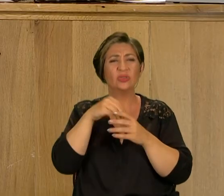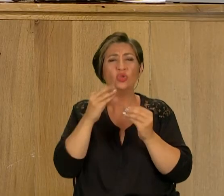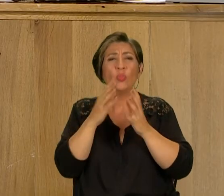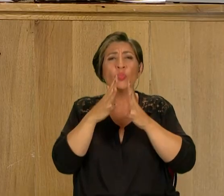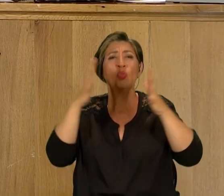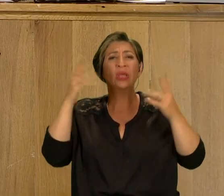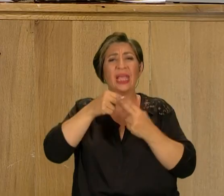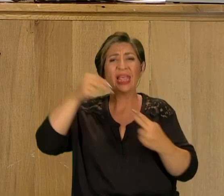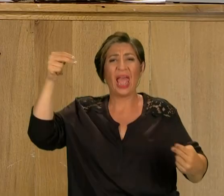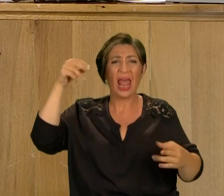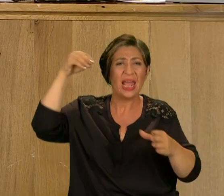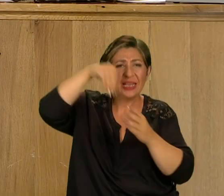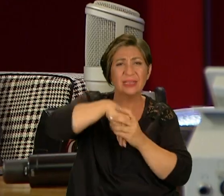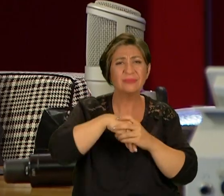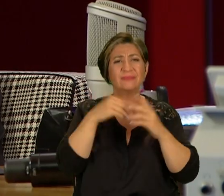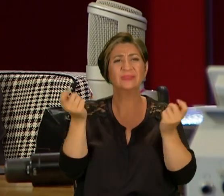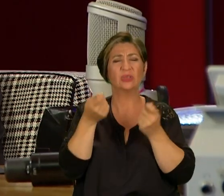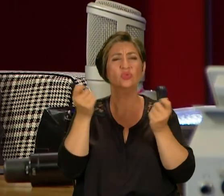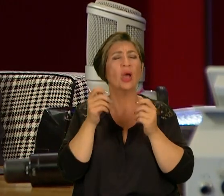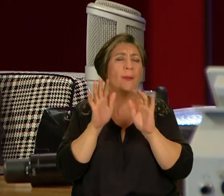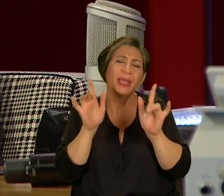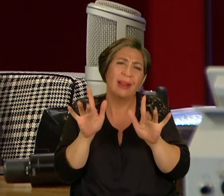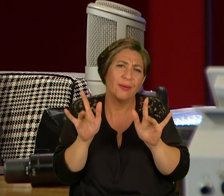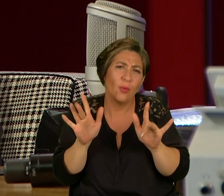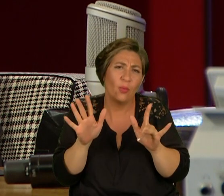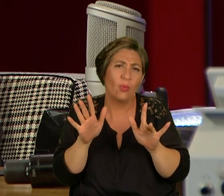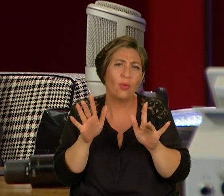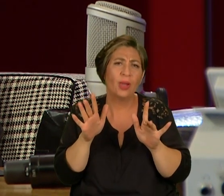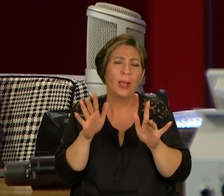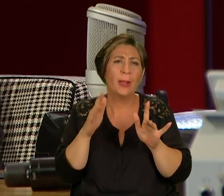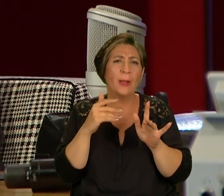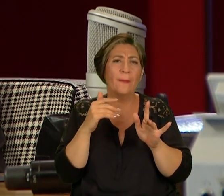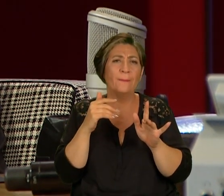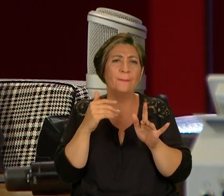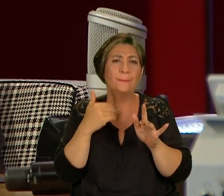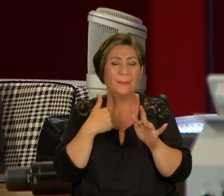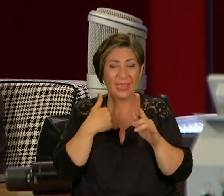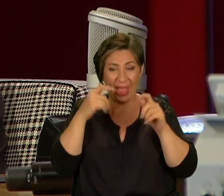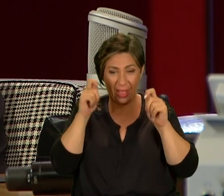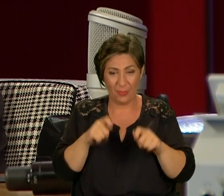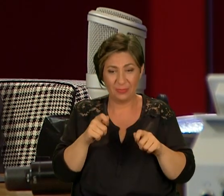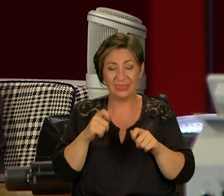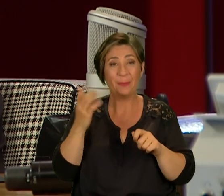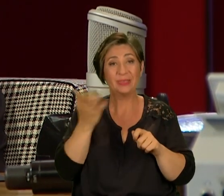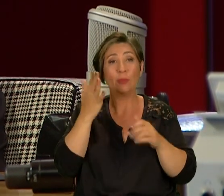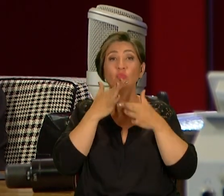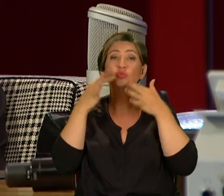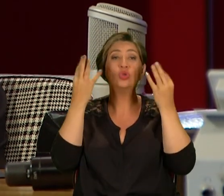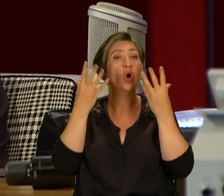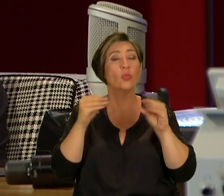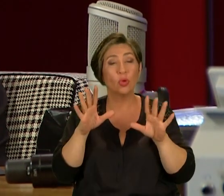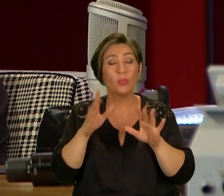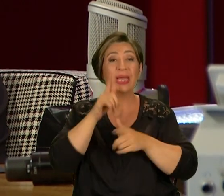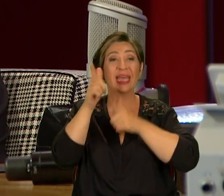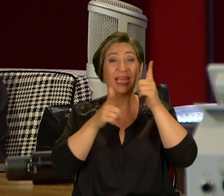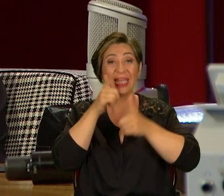büyük hikayeler gömmeye çalışıyor genelde insanlar. Ben bundan, bana yapılmasından mesela mutlu olmuyorum ki